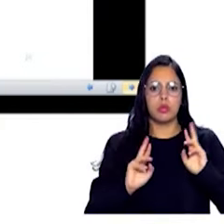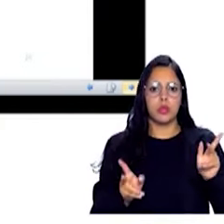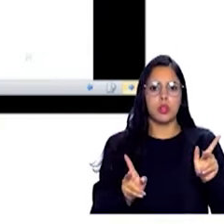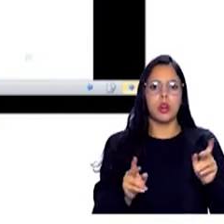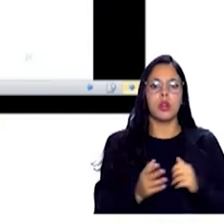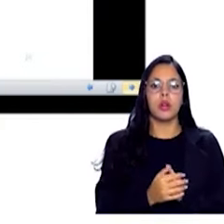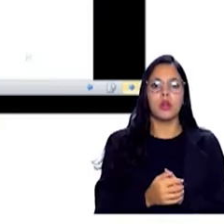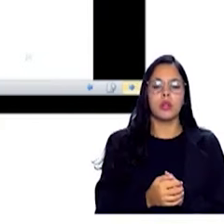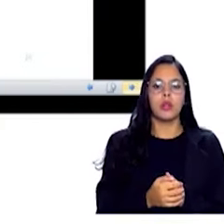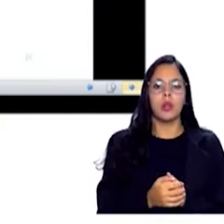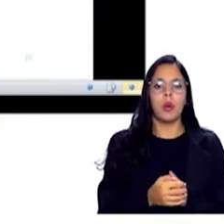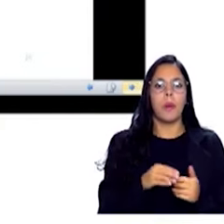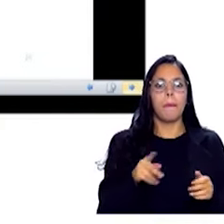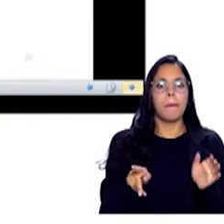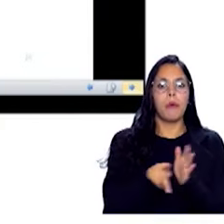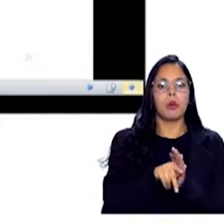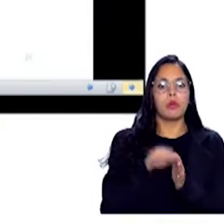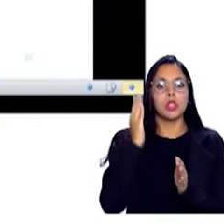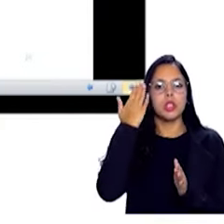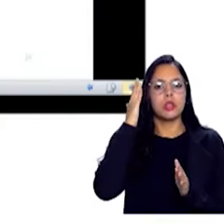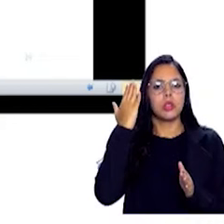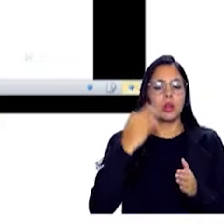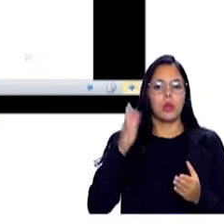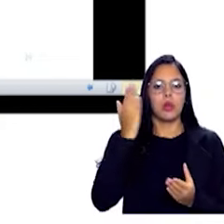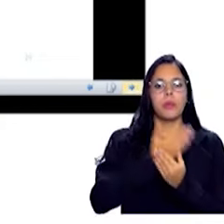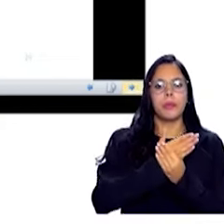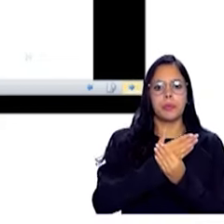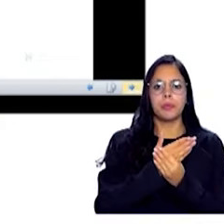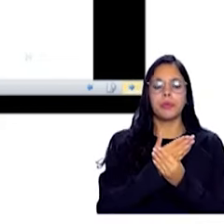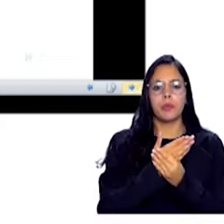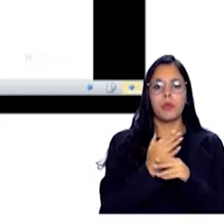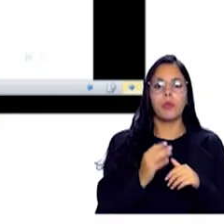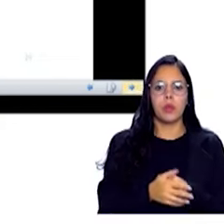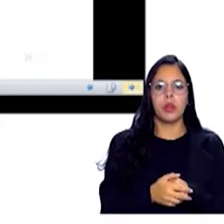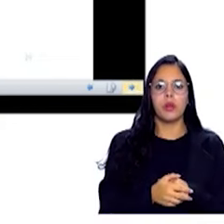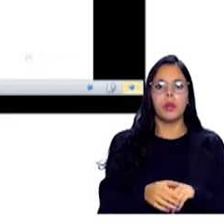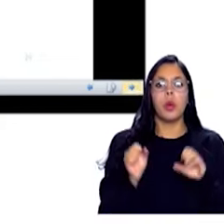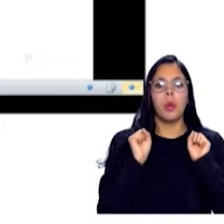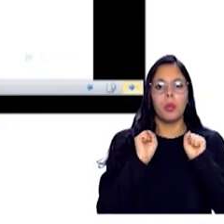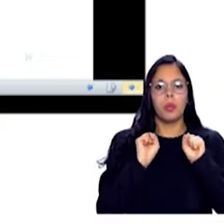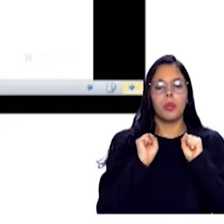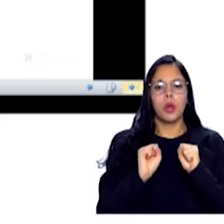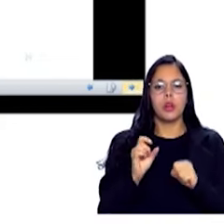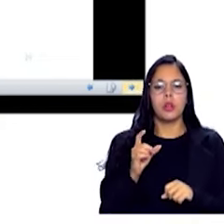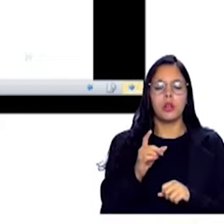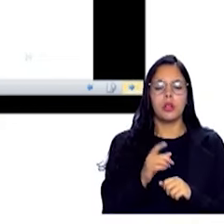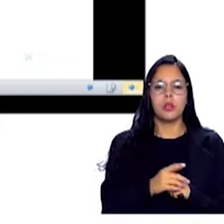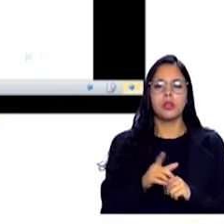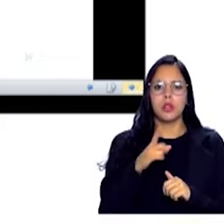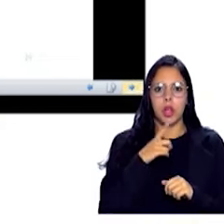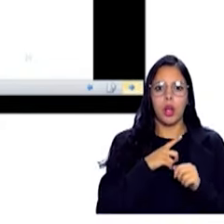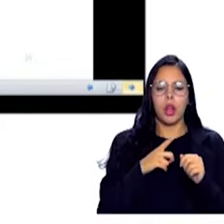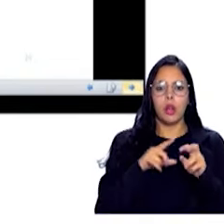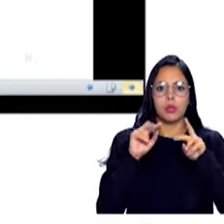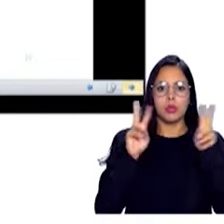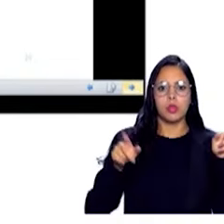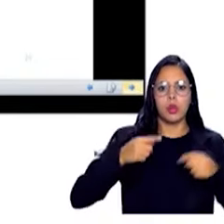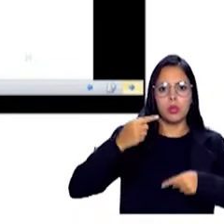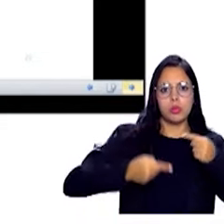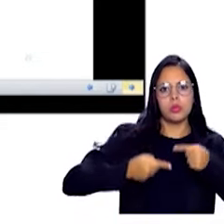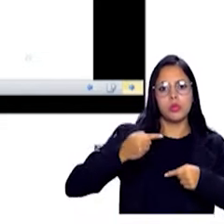una posizione discutibile eh non rispettosa del contraddittorio E pua avere ripercussioni